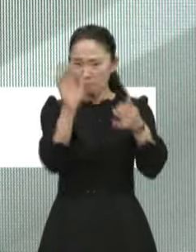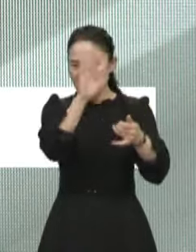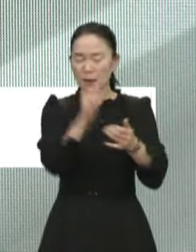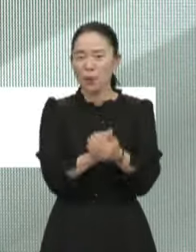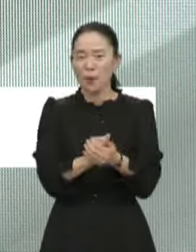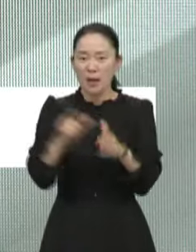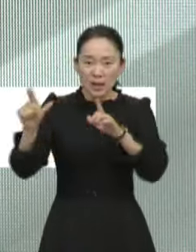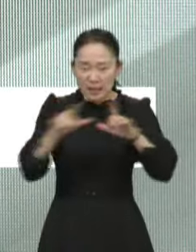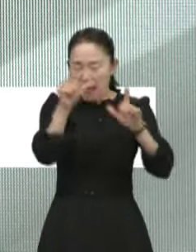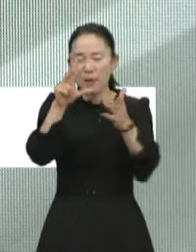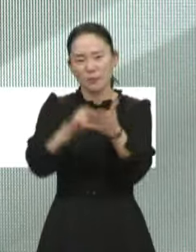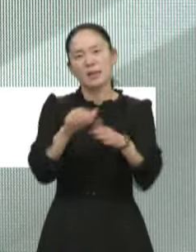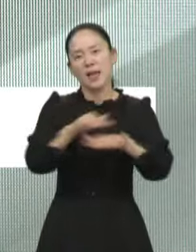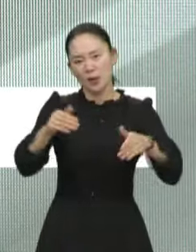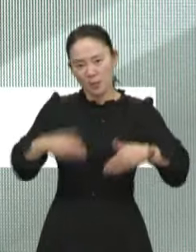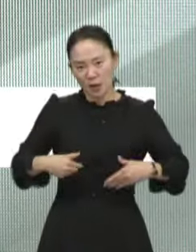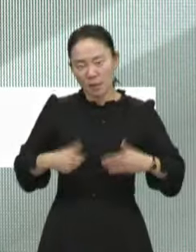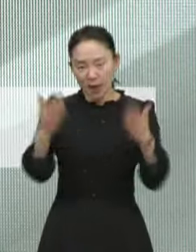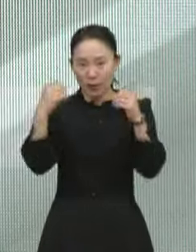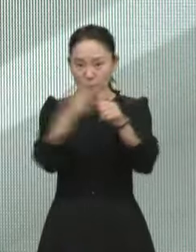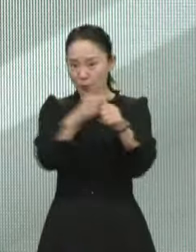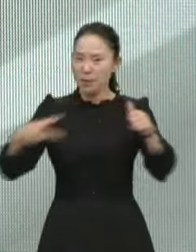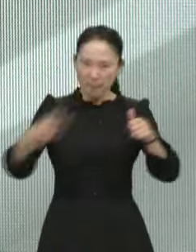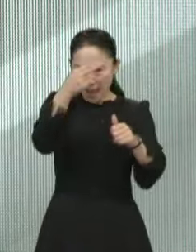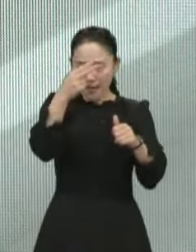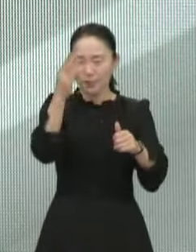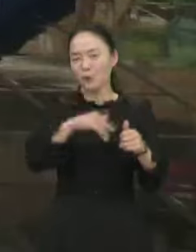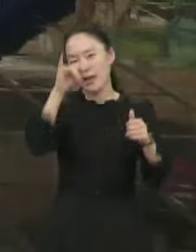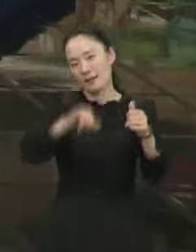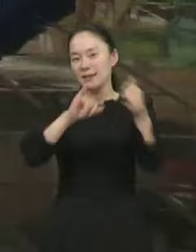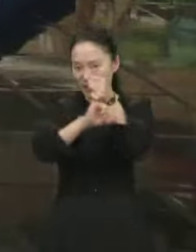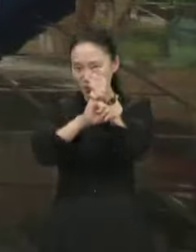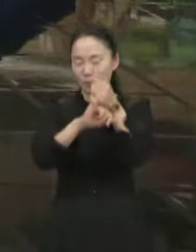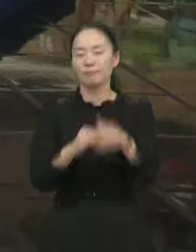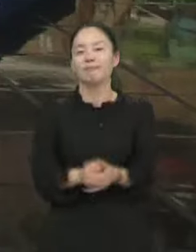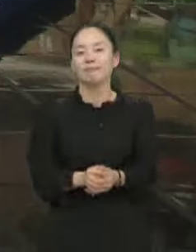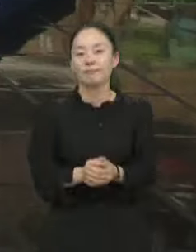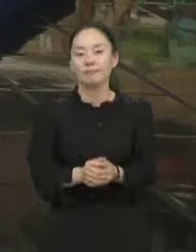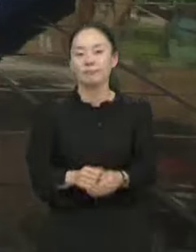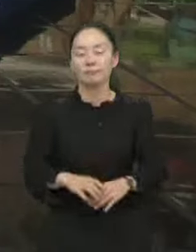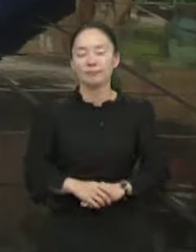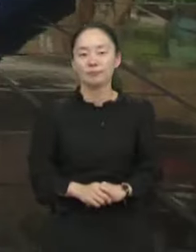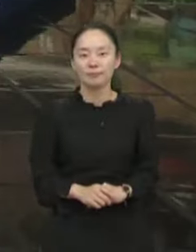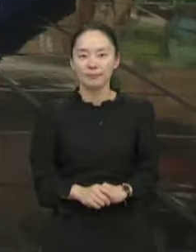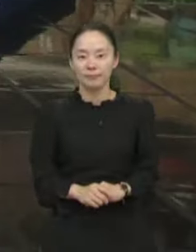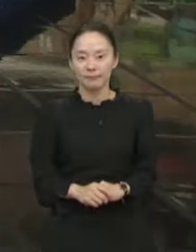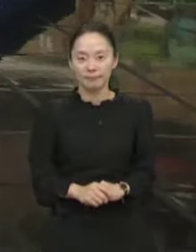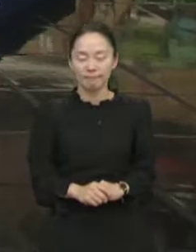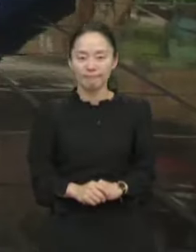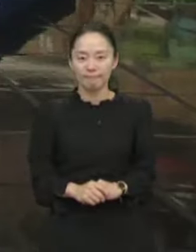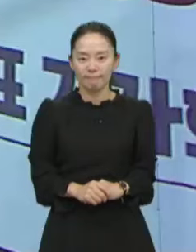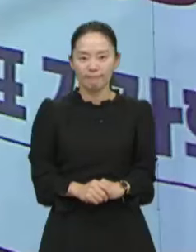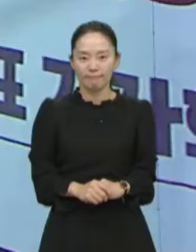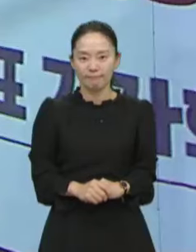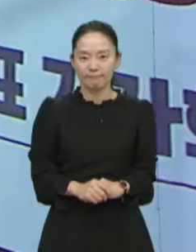해결해야 한다며 학교폭력 근절을 위한 공약을 약속했습니다. TJB 김철진입니다.